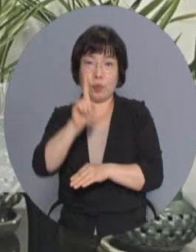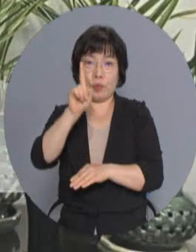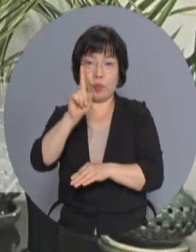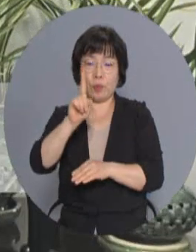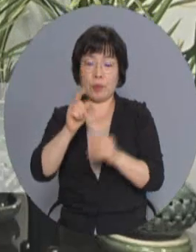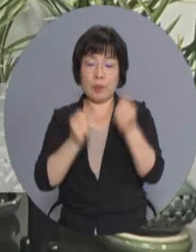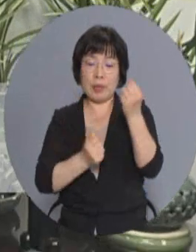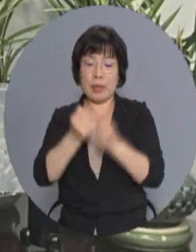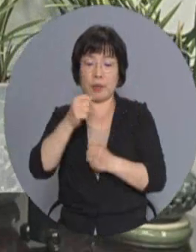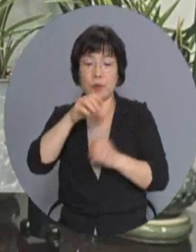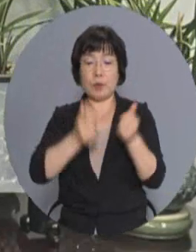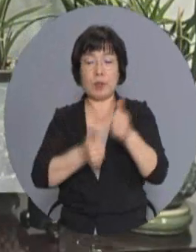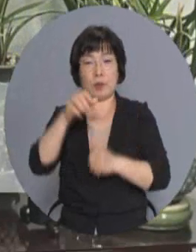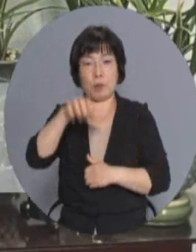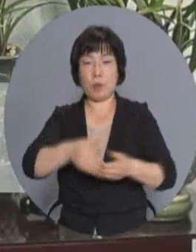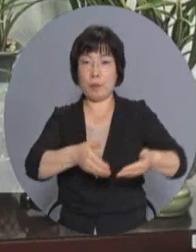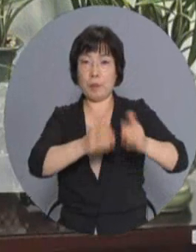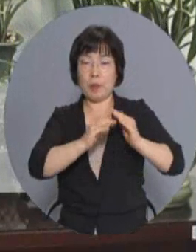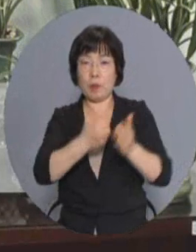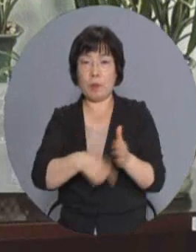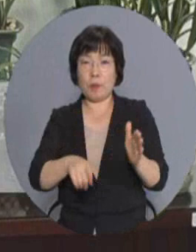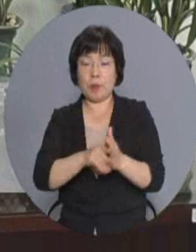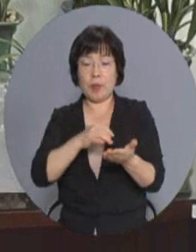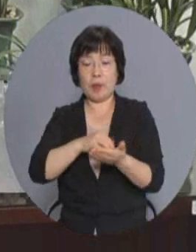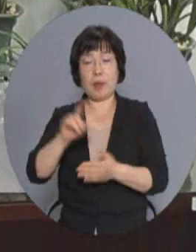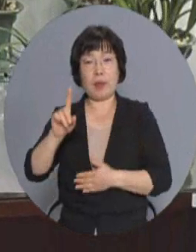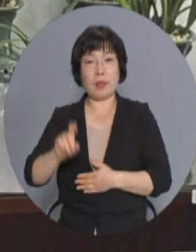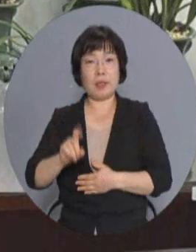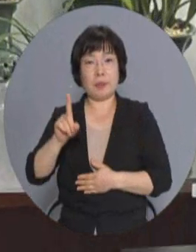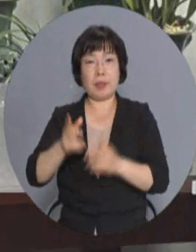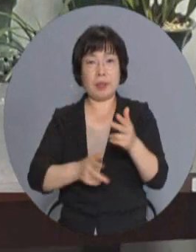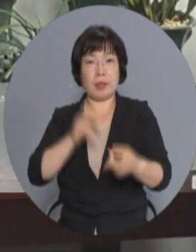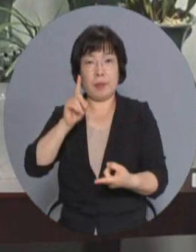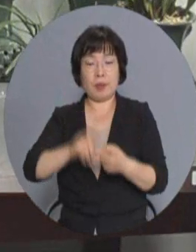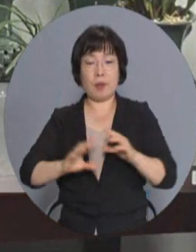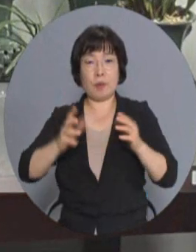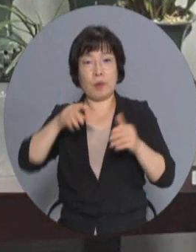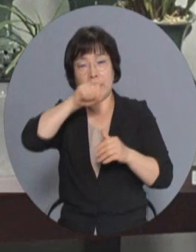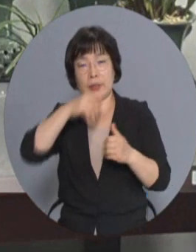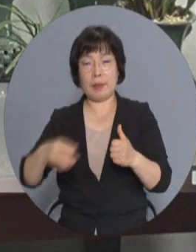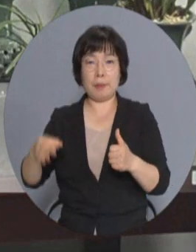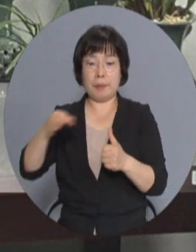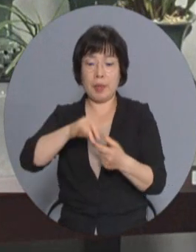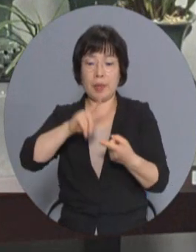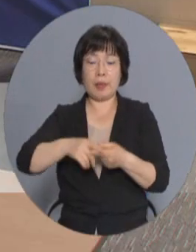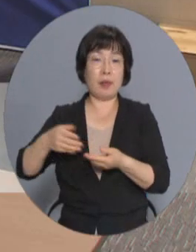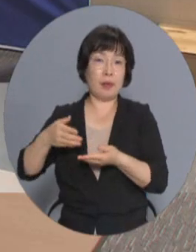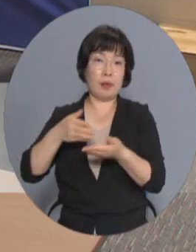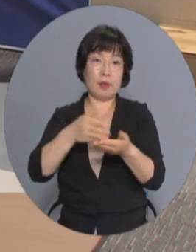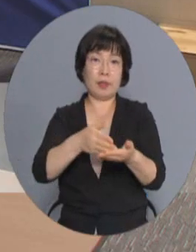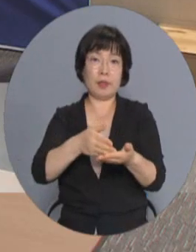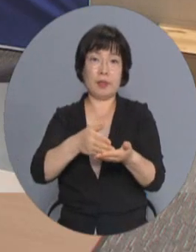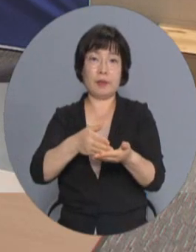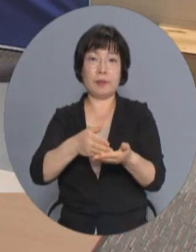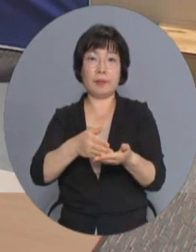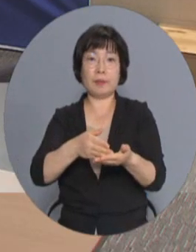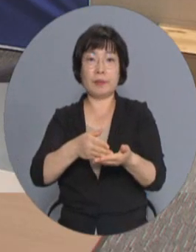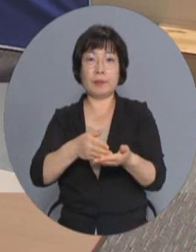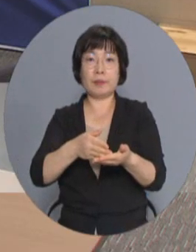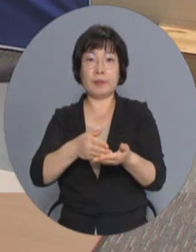엔진 연소 시험 시설 구축 등 총 11건의 사업에 대한 국가 예산 반영을 건의했다고 밝혔